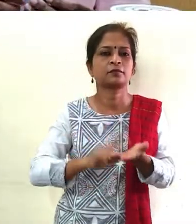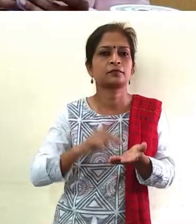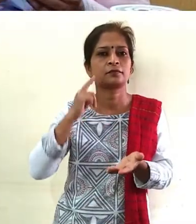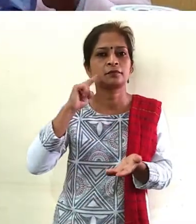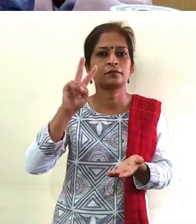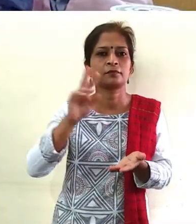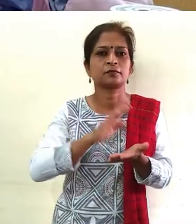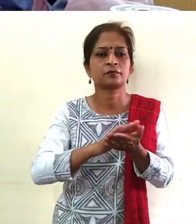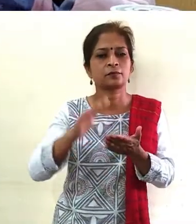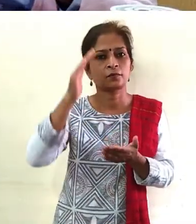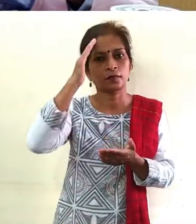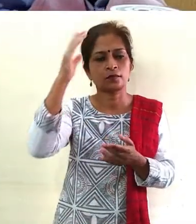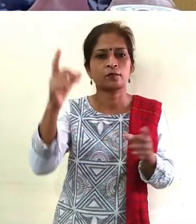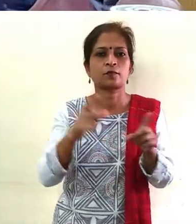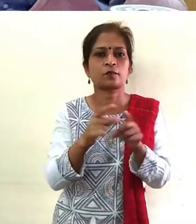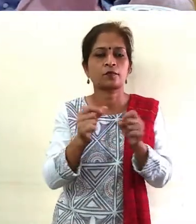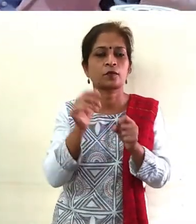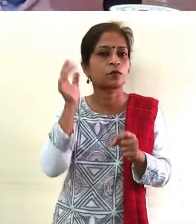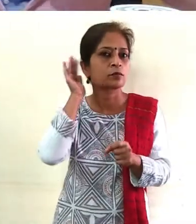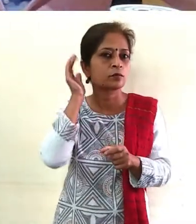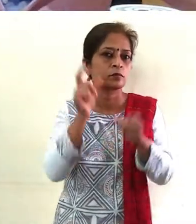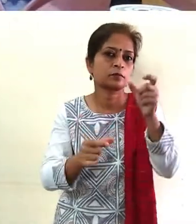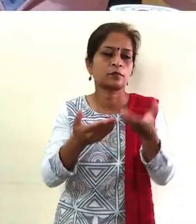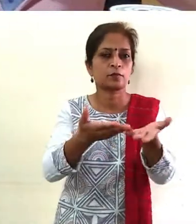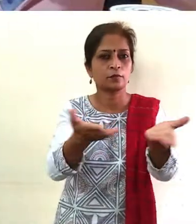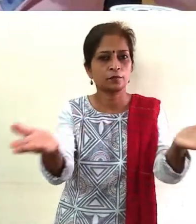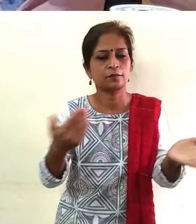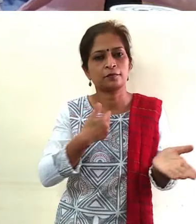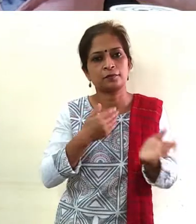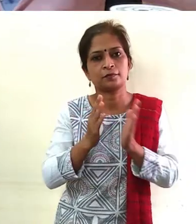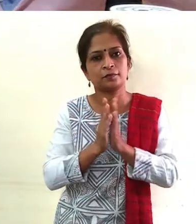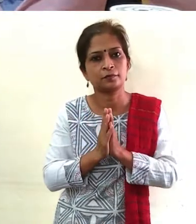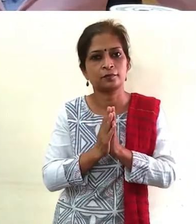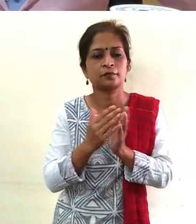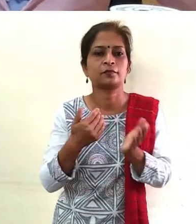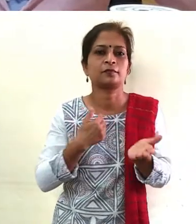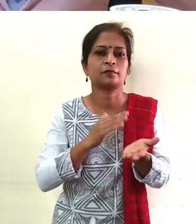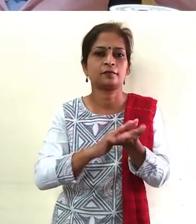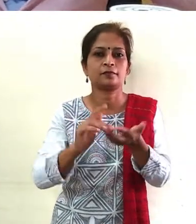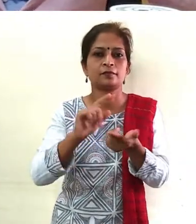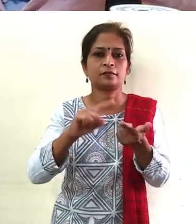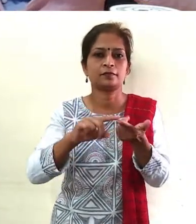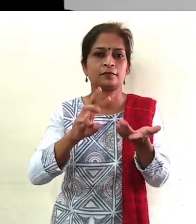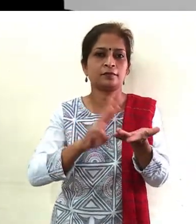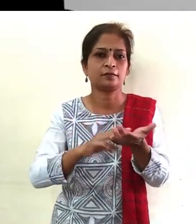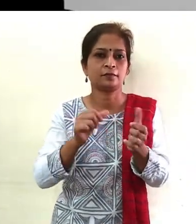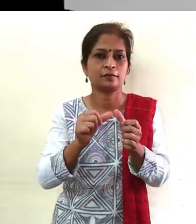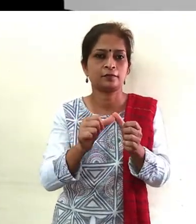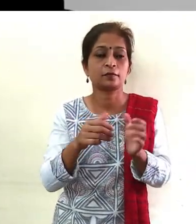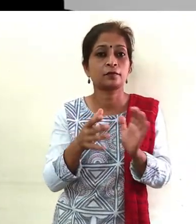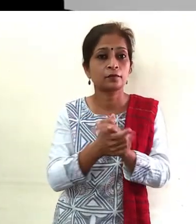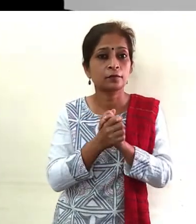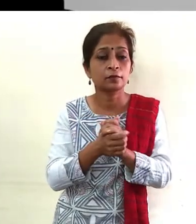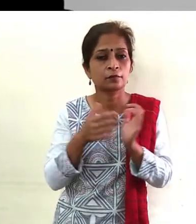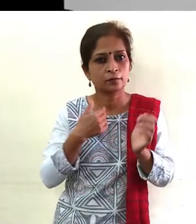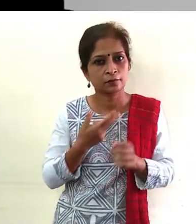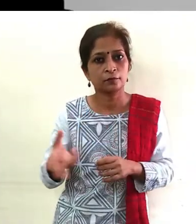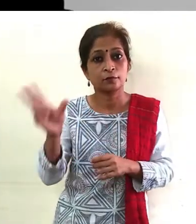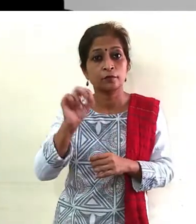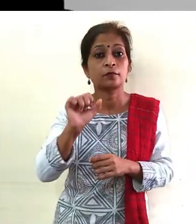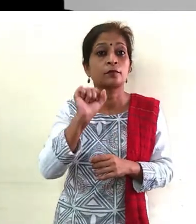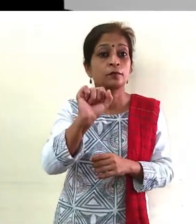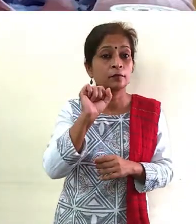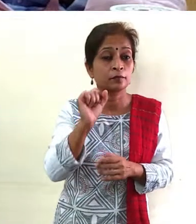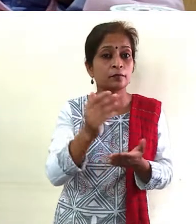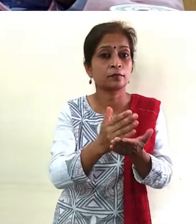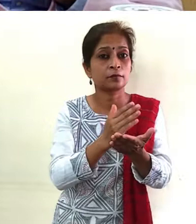91.2 अनाइदिया छेलोदून को सुनने वाले सभी श्रोताओं को मेरा प्यार भरा नमस्कार। मैं हूँ हेमा। दोस्तों, एक बार फिर से लेकर